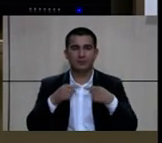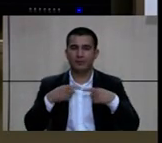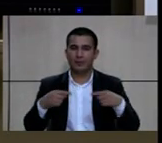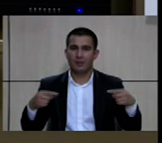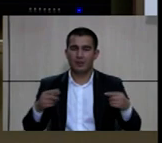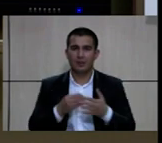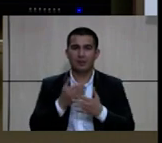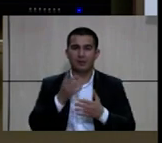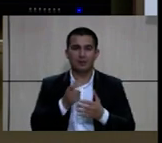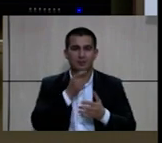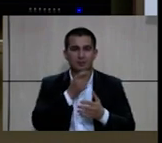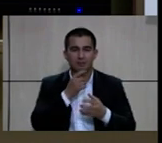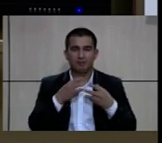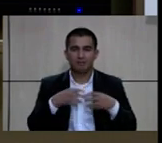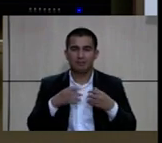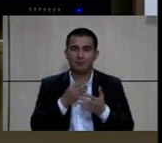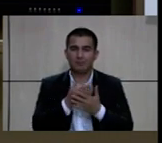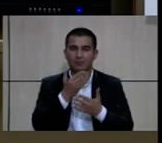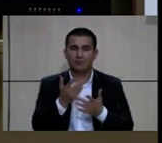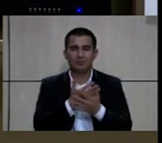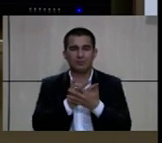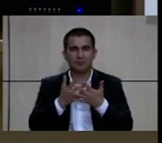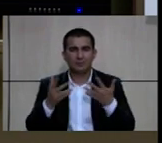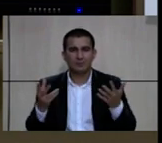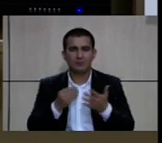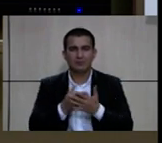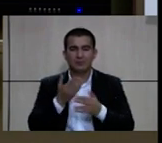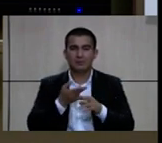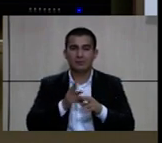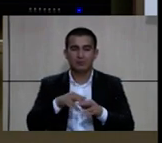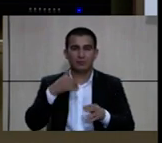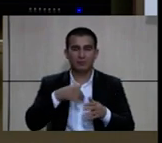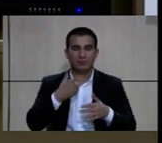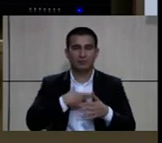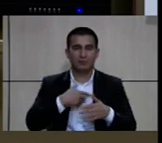xilma-xilligi, tuxum qo'yuvchilar, xaltalilar, yo'ldoshliklar.